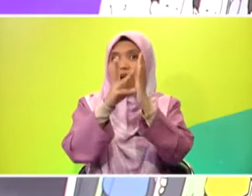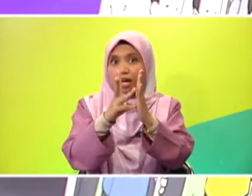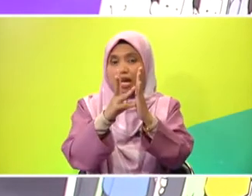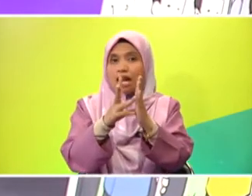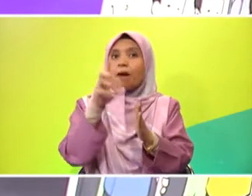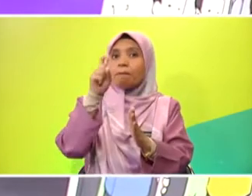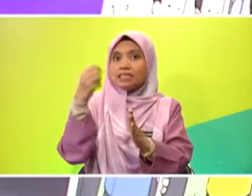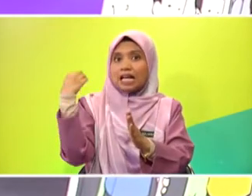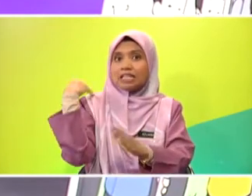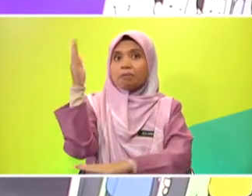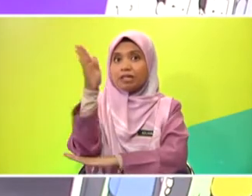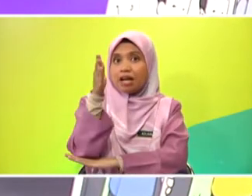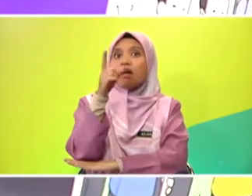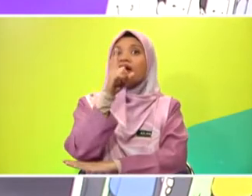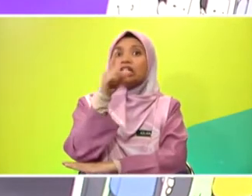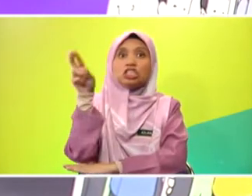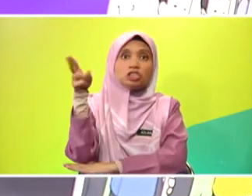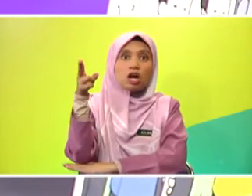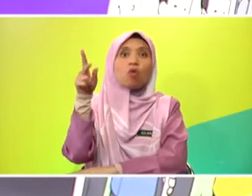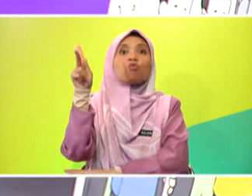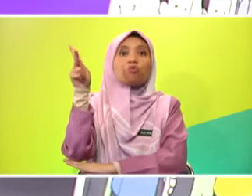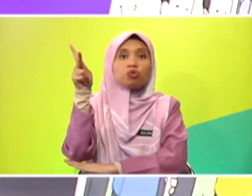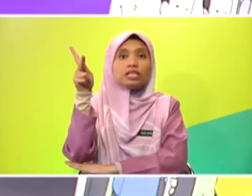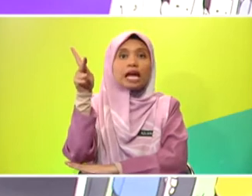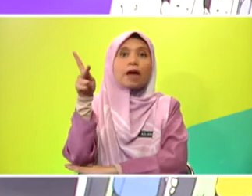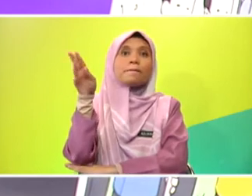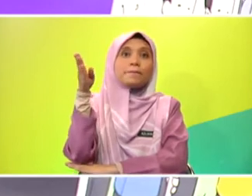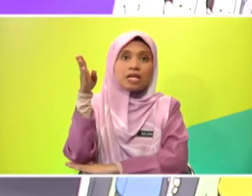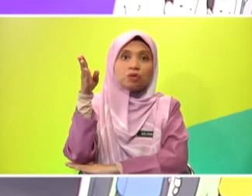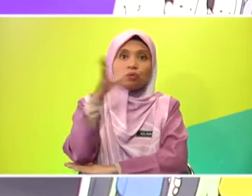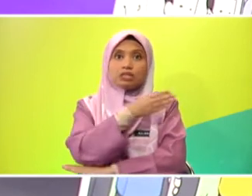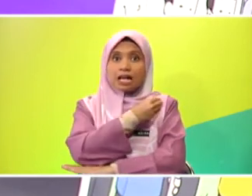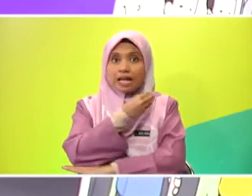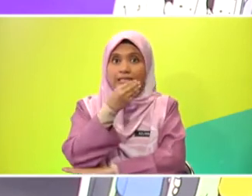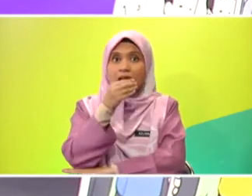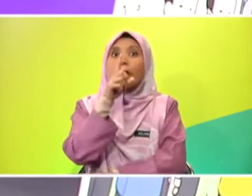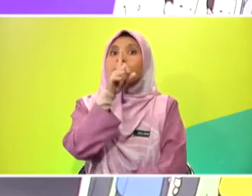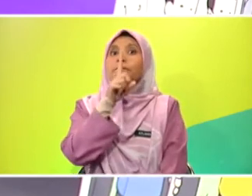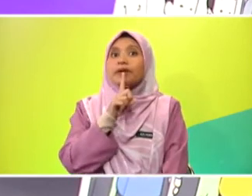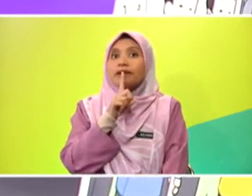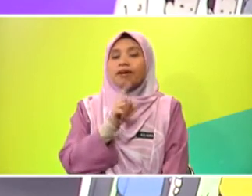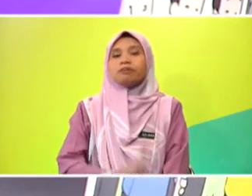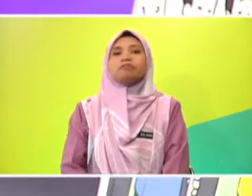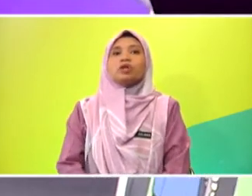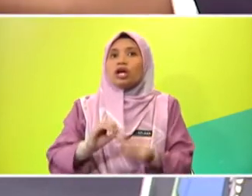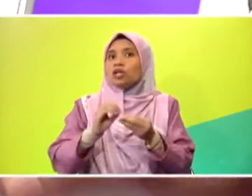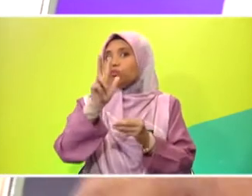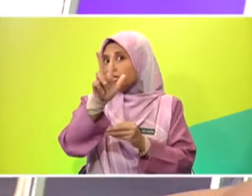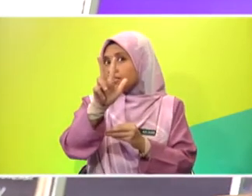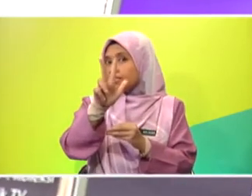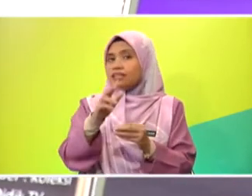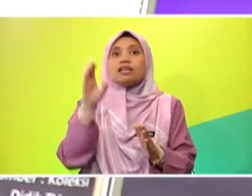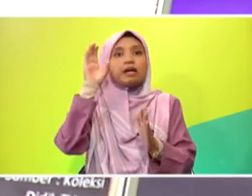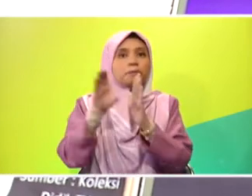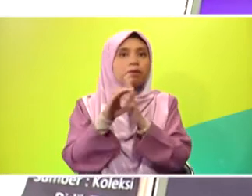di meneror hijau Bendera Kuning meniru biru dan bendera merah baik yang ketiga karena gempa